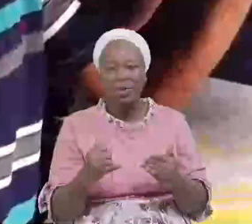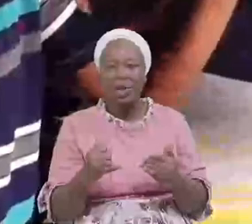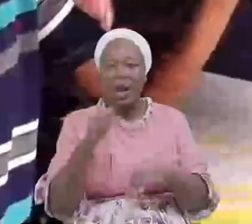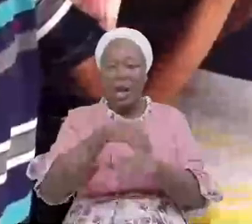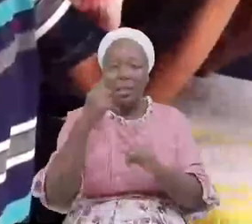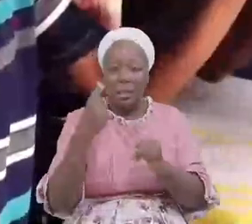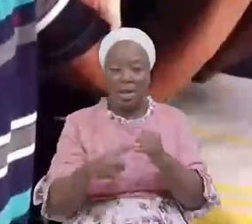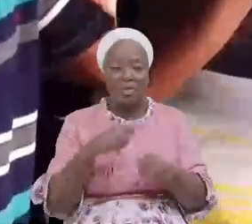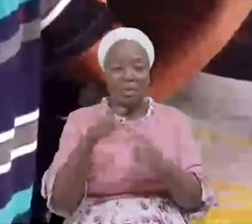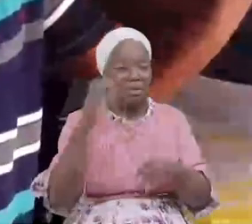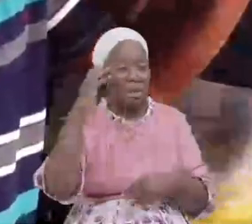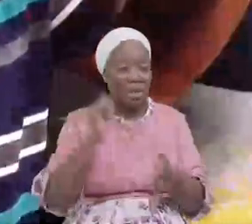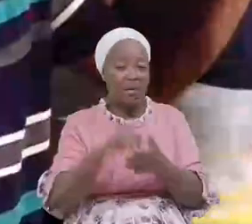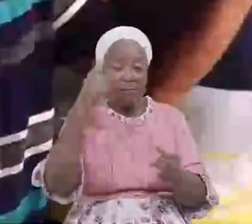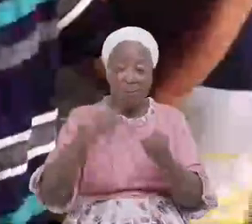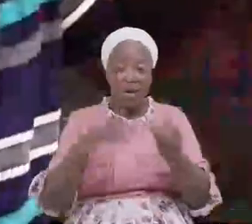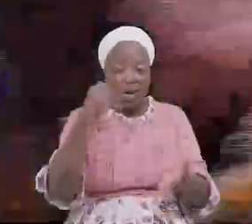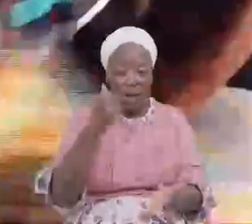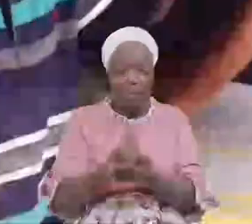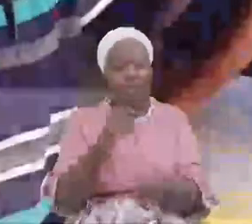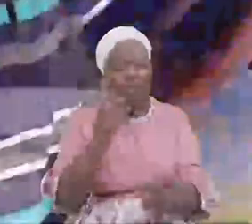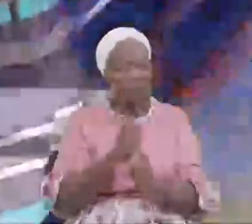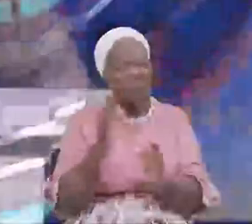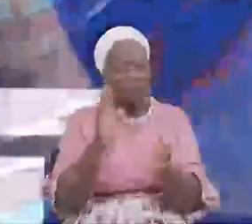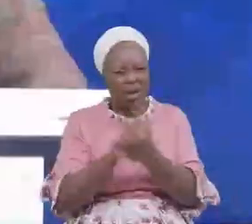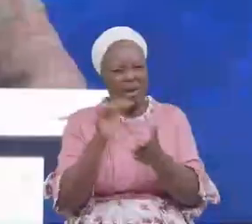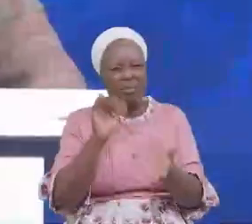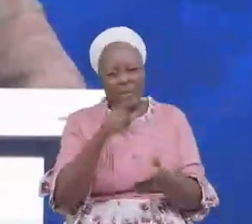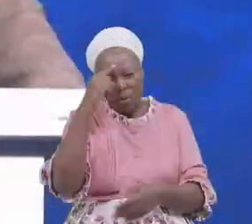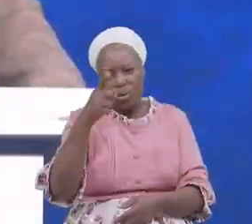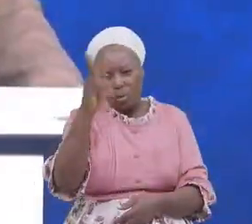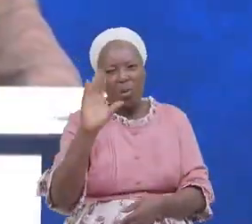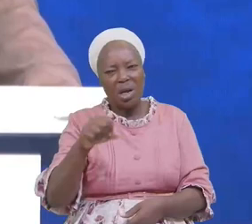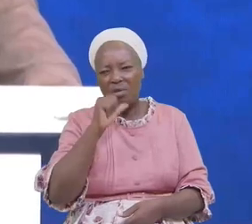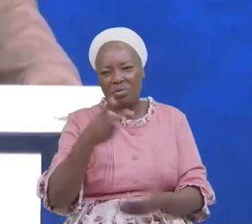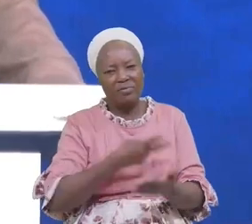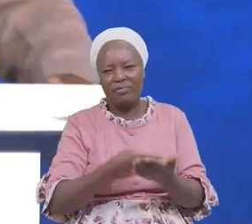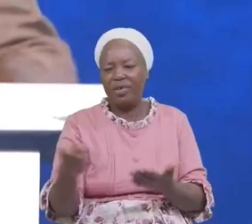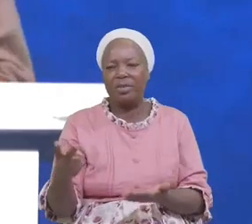Comme nous prions et tu entendras le dernier Amen, crois, parce que Dieu ne peut faillir.